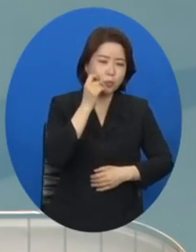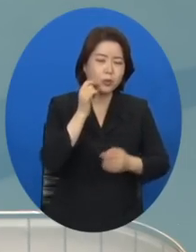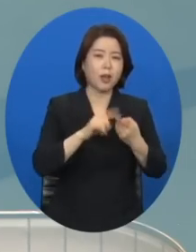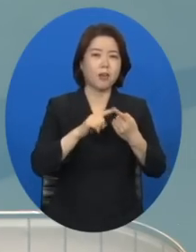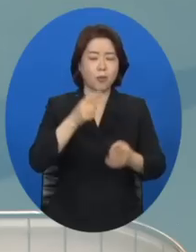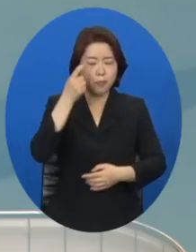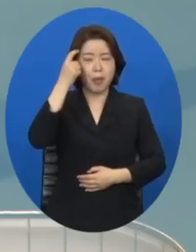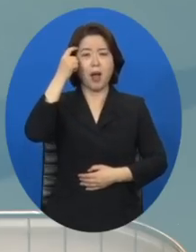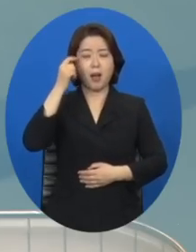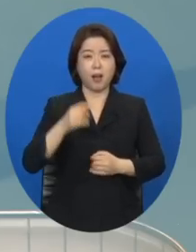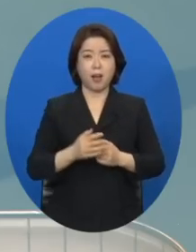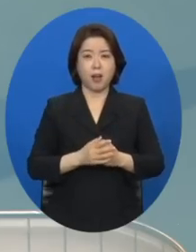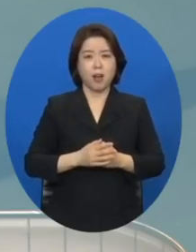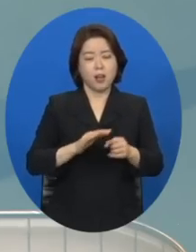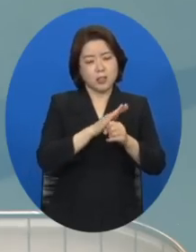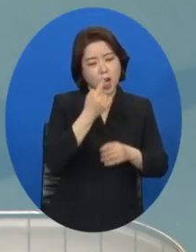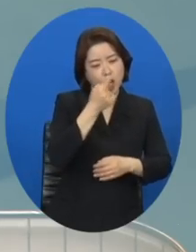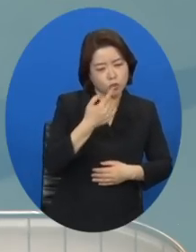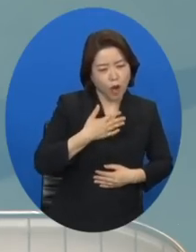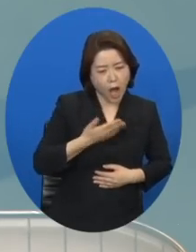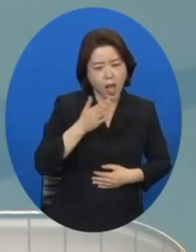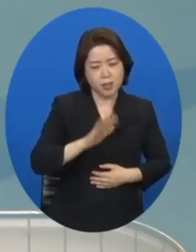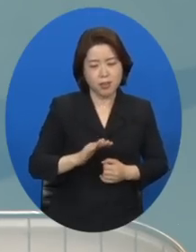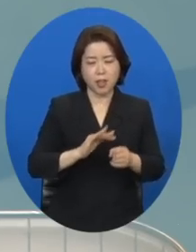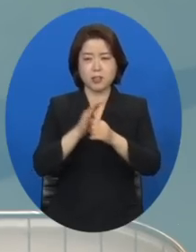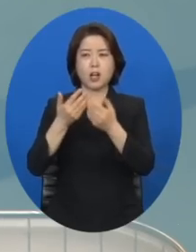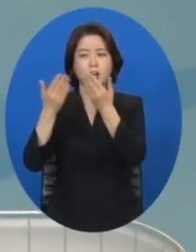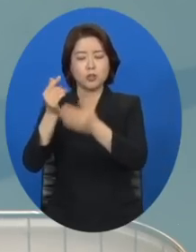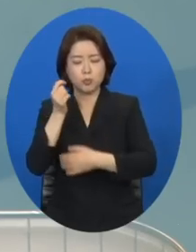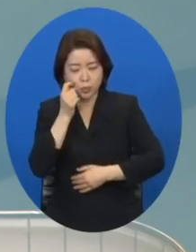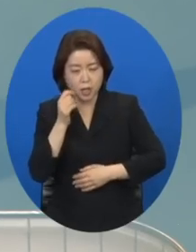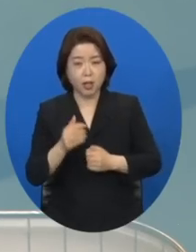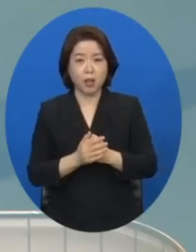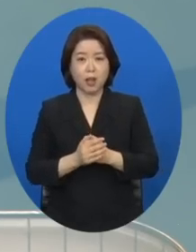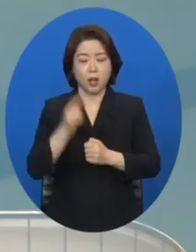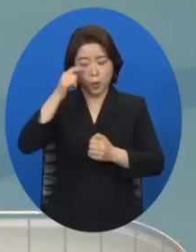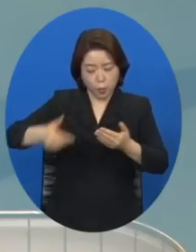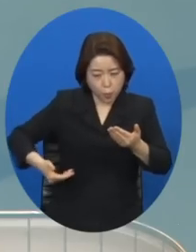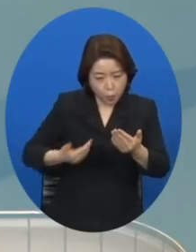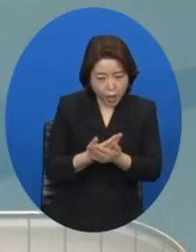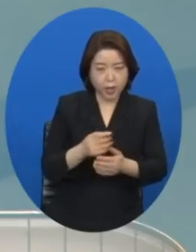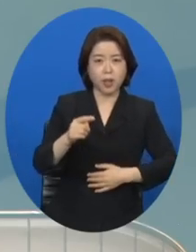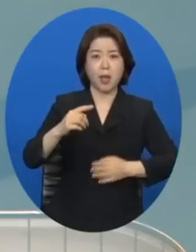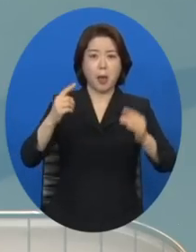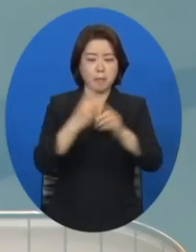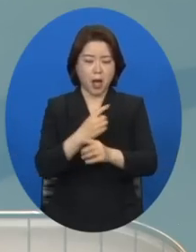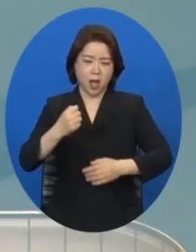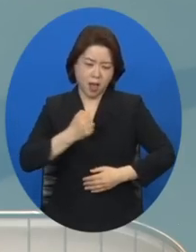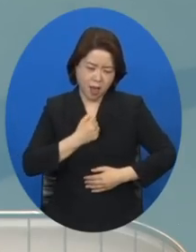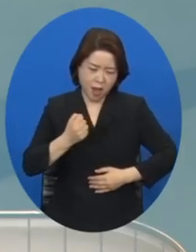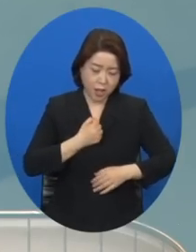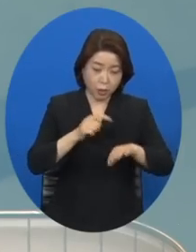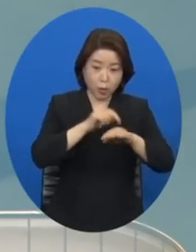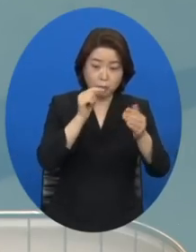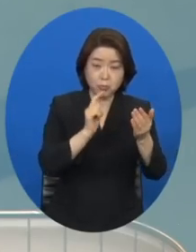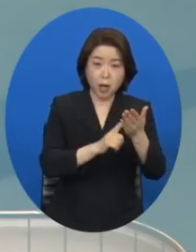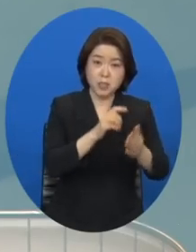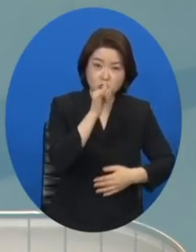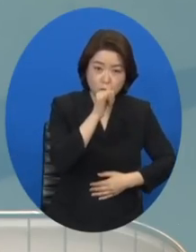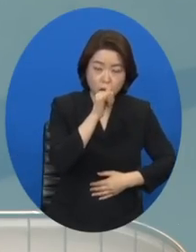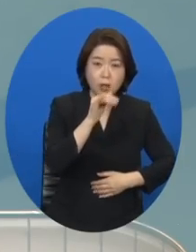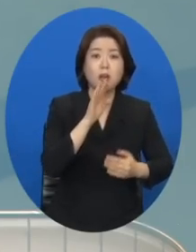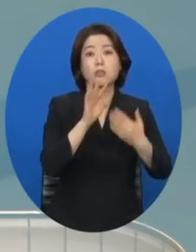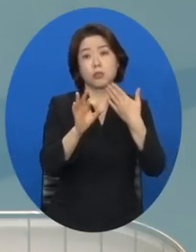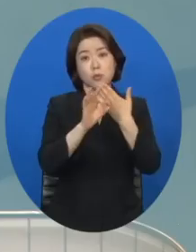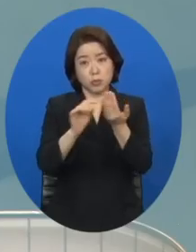알았는데 저는 사랑하지 못했습니다라고 회개하며 바뀌며 그 애토가는 마음이 되느냐 반응하고 있는 거거든요 그것이